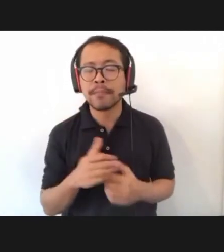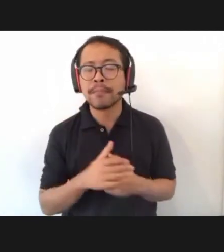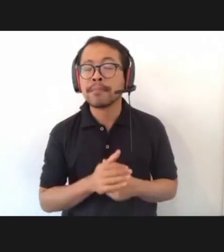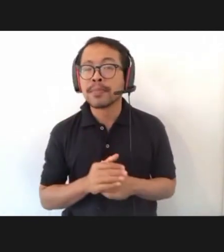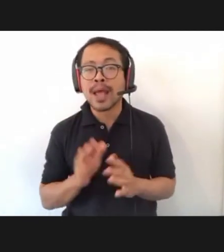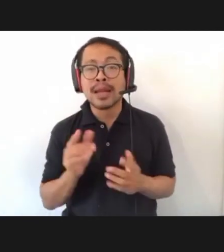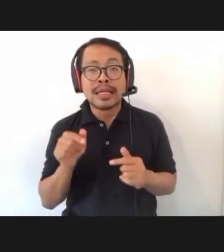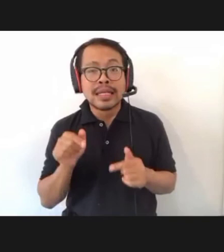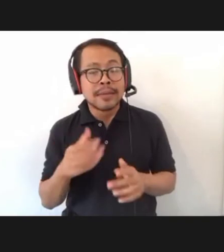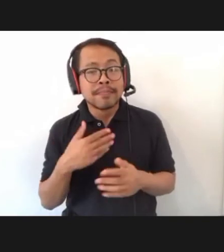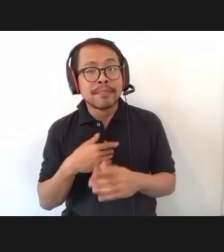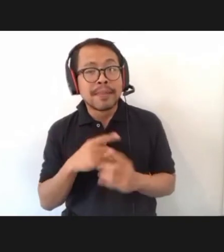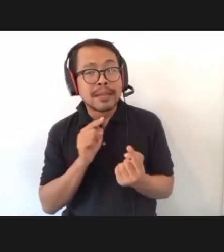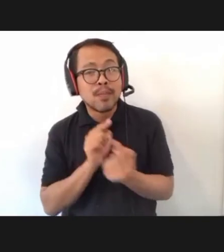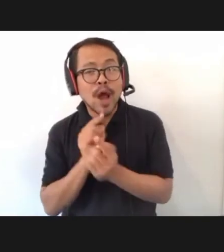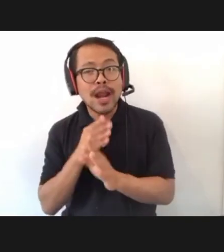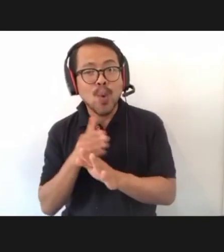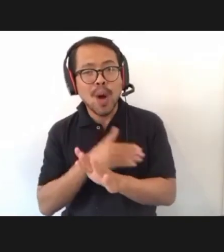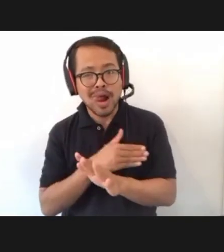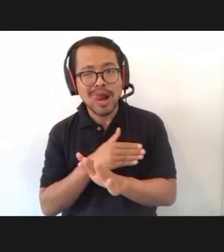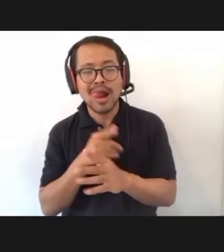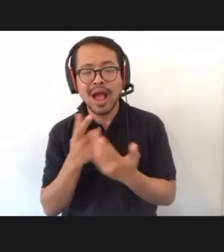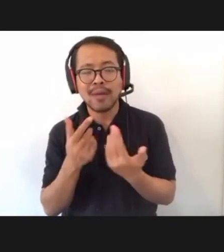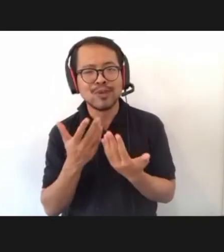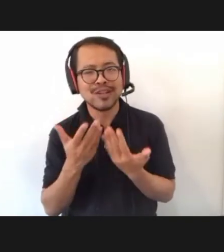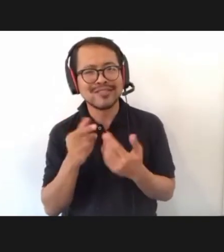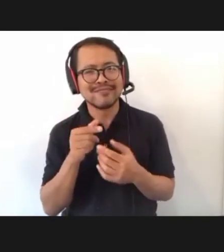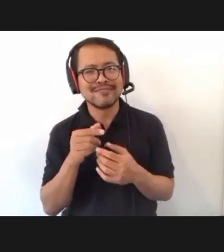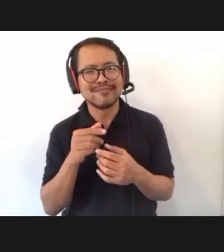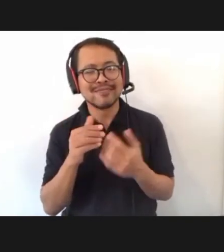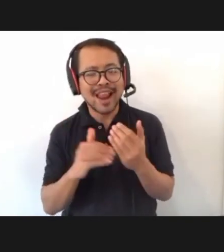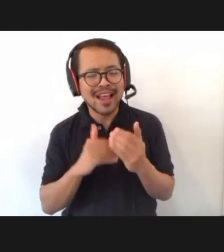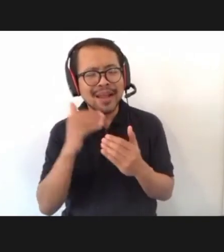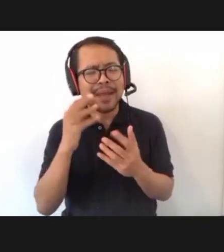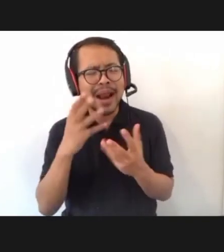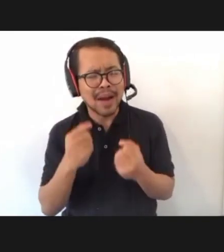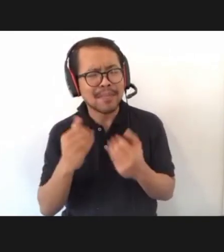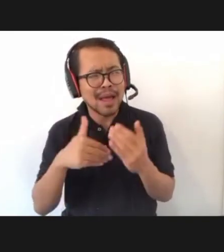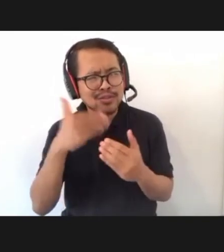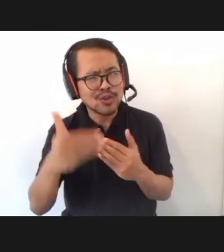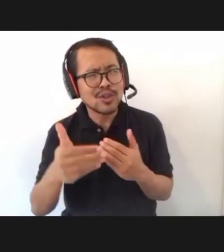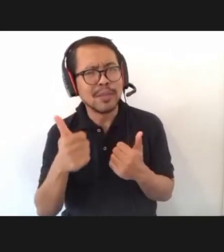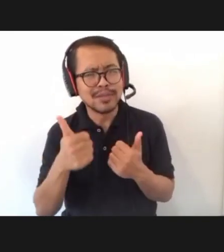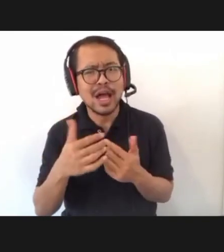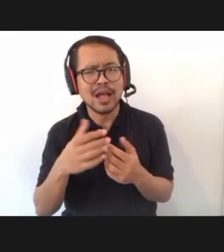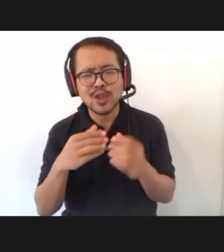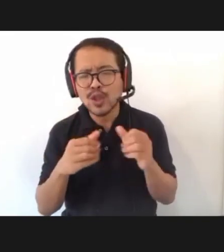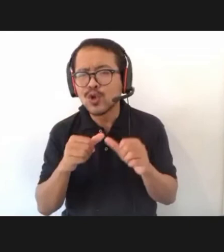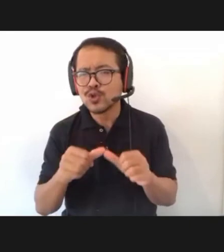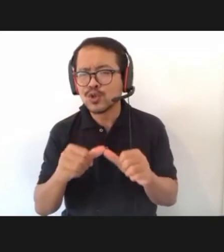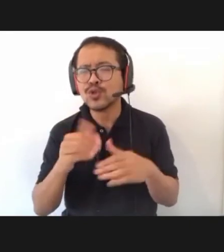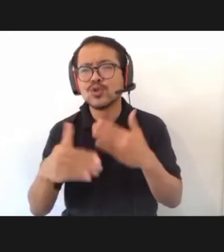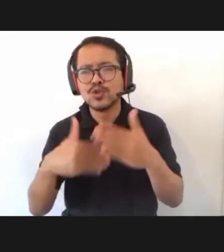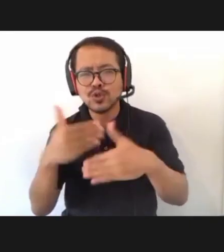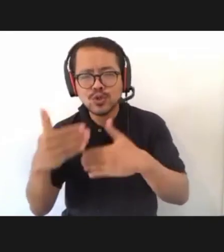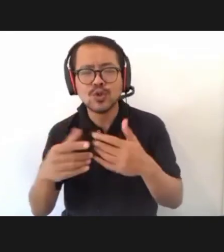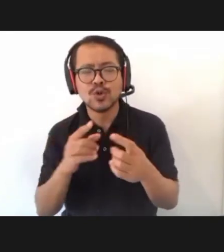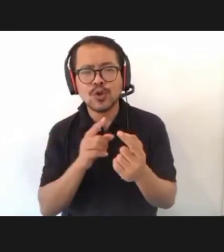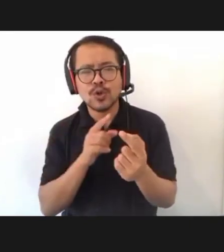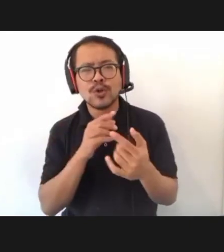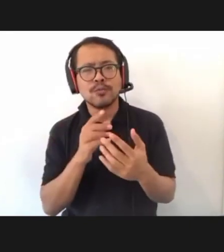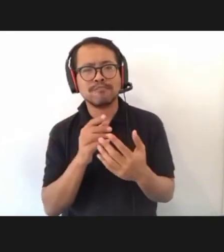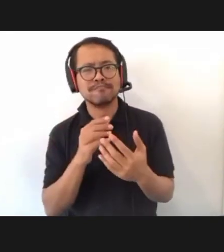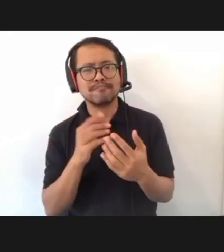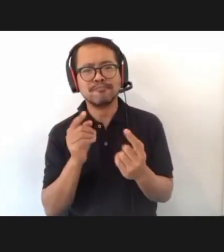kita pertemuan dan bertemu, dan selanjutnya kita akan terus merajut pertemuan-pertemuan berikutnya